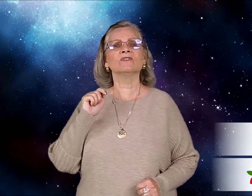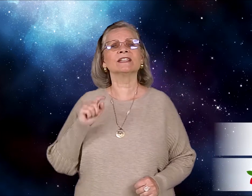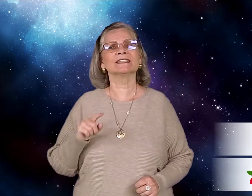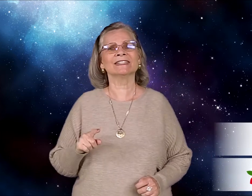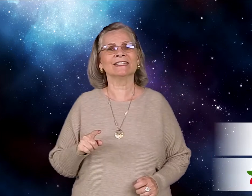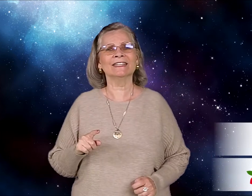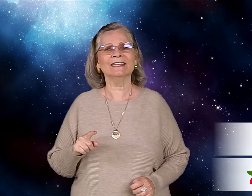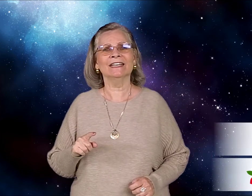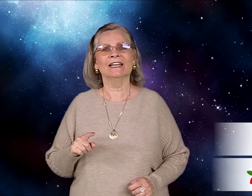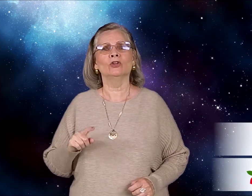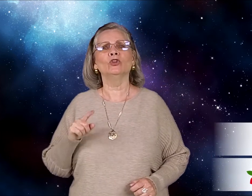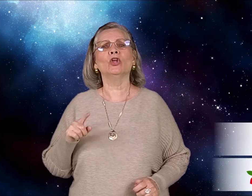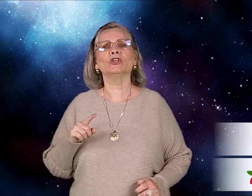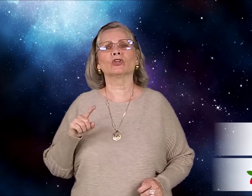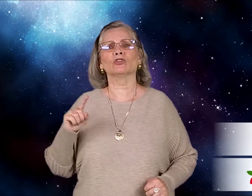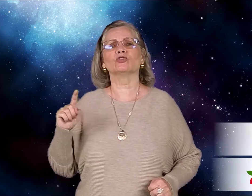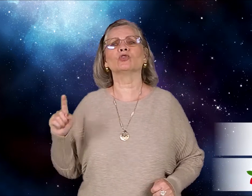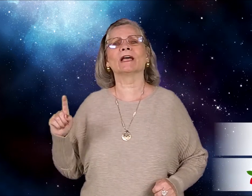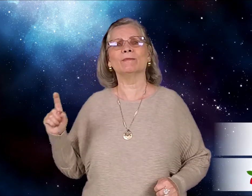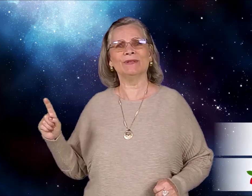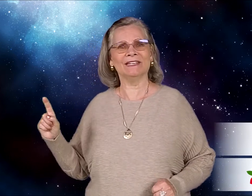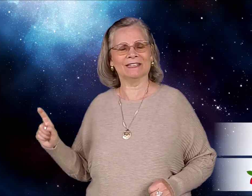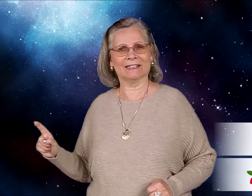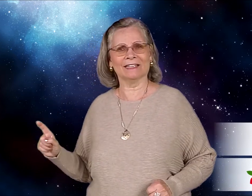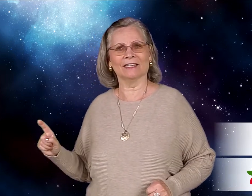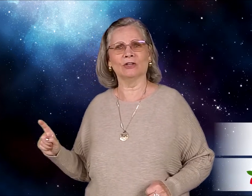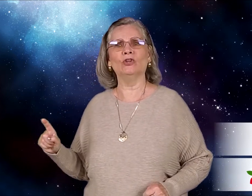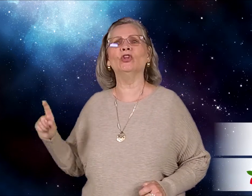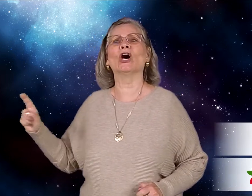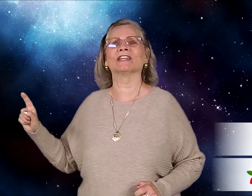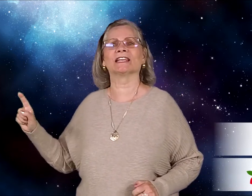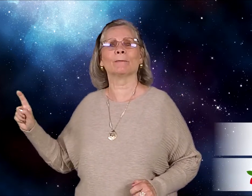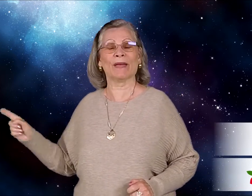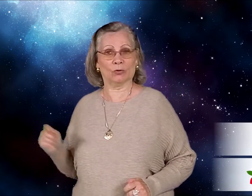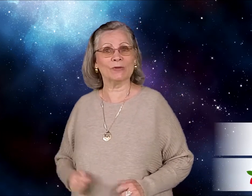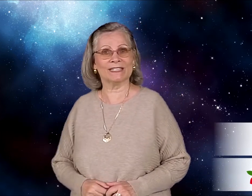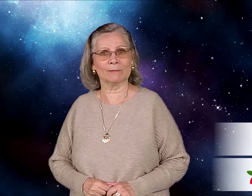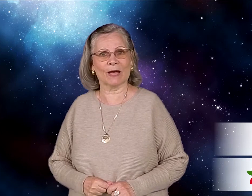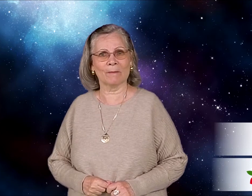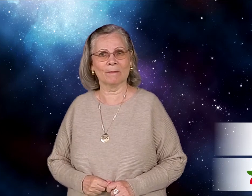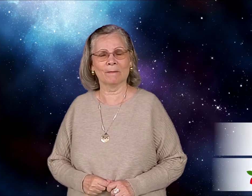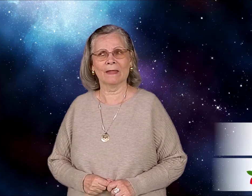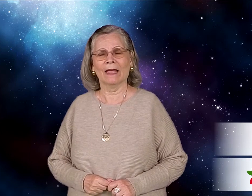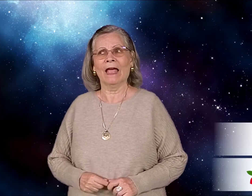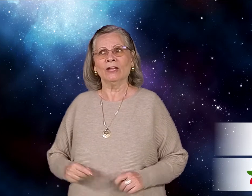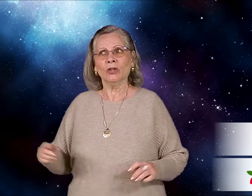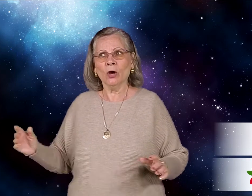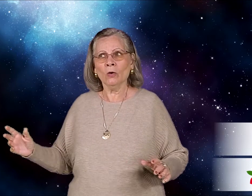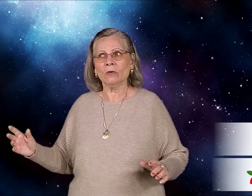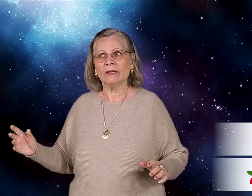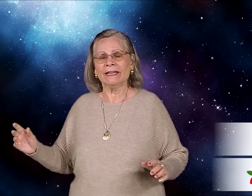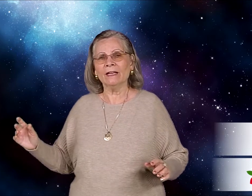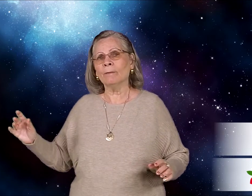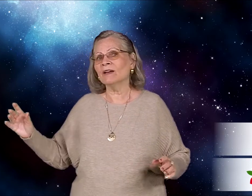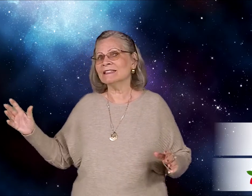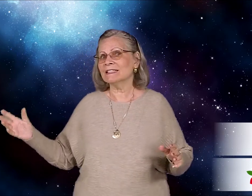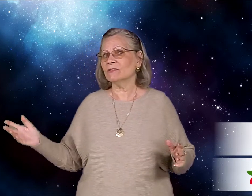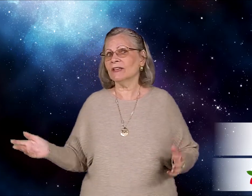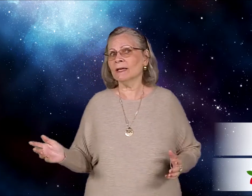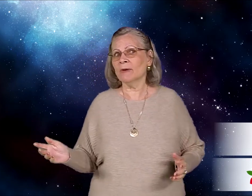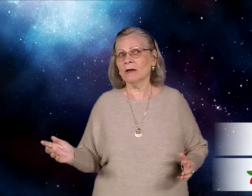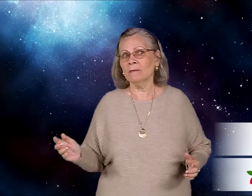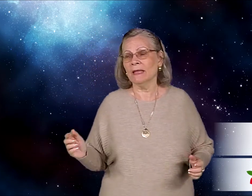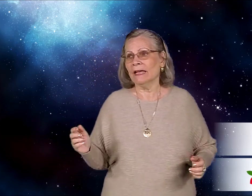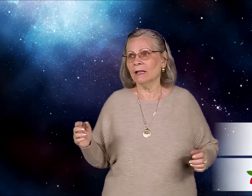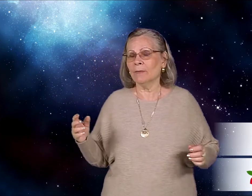Diversité, notre durabilité, notre épanouissement. » Donc, elle pensait